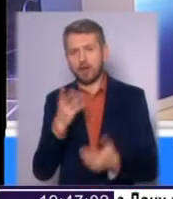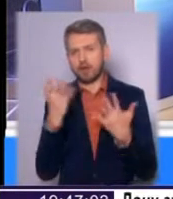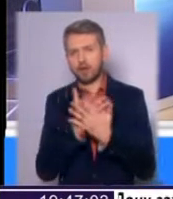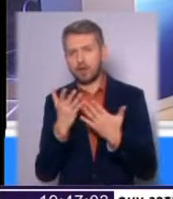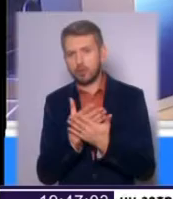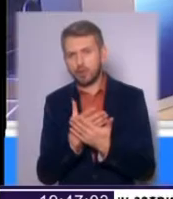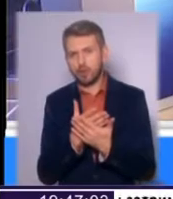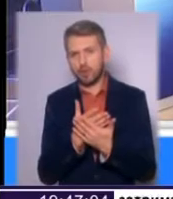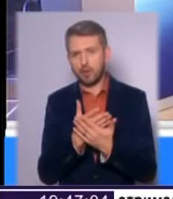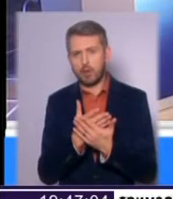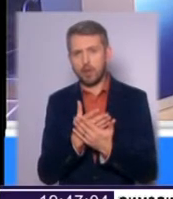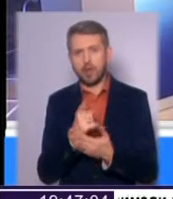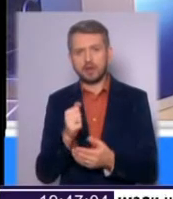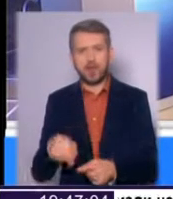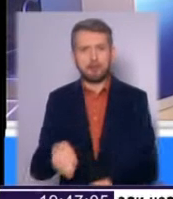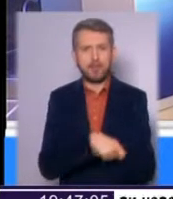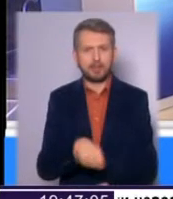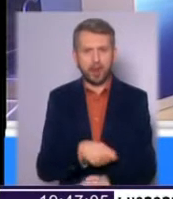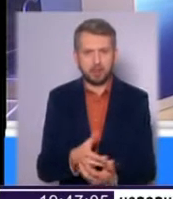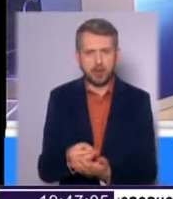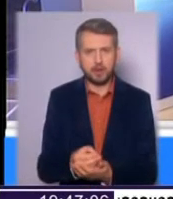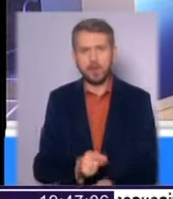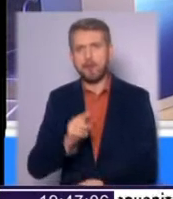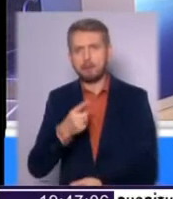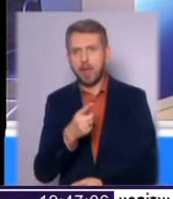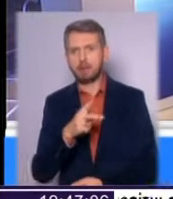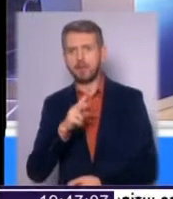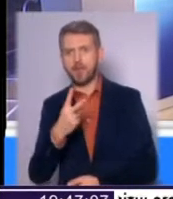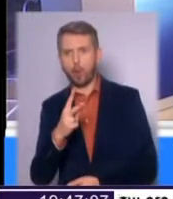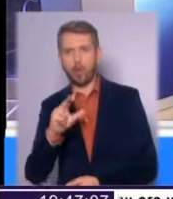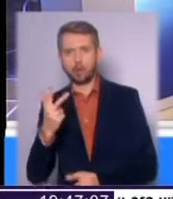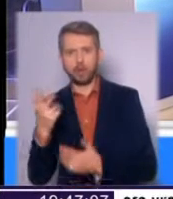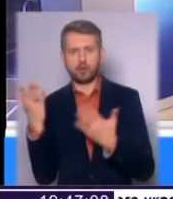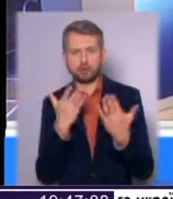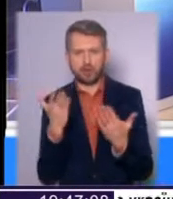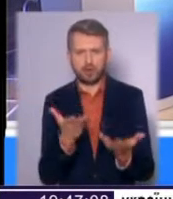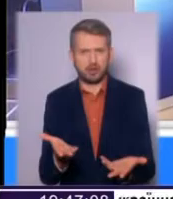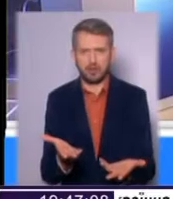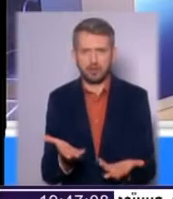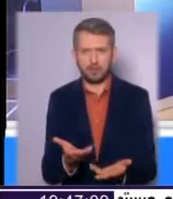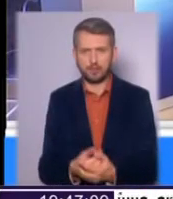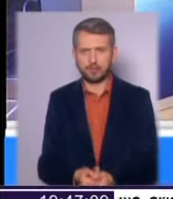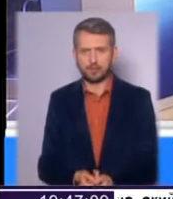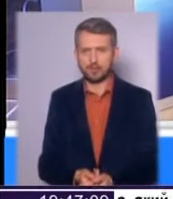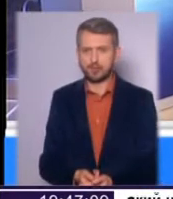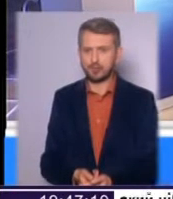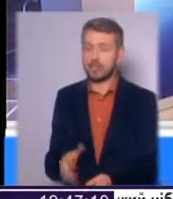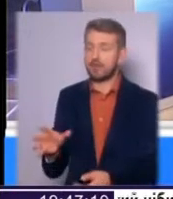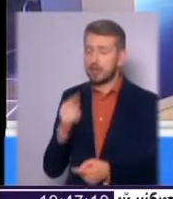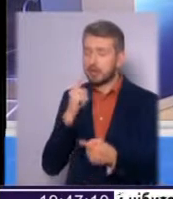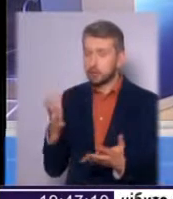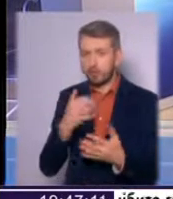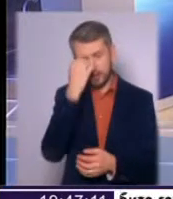за метраж платится это? Вот это первое, второе, третье чтение. Нет, пожалуйста, ответьте. Спасибо. Все, зрозуміли, дякую.